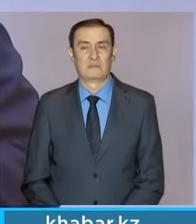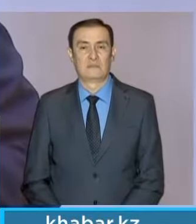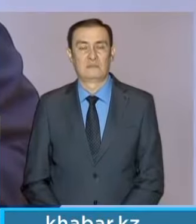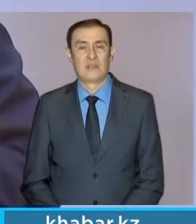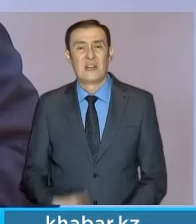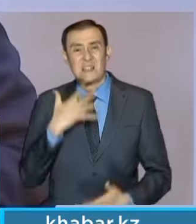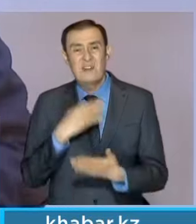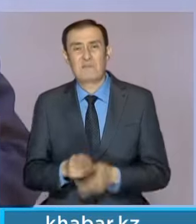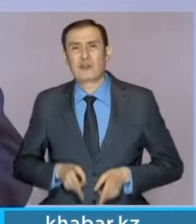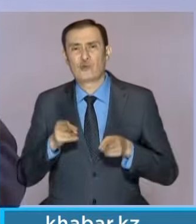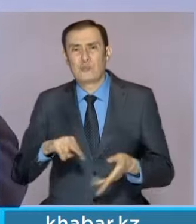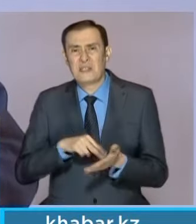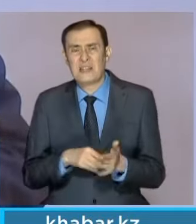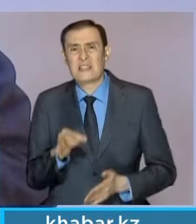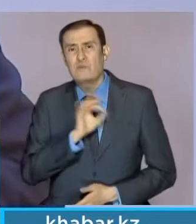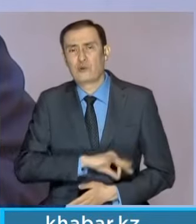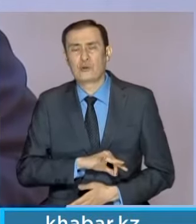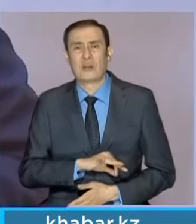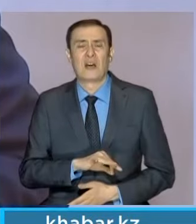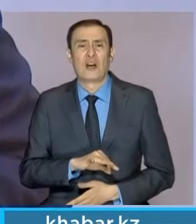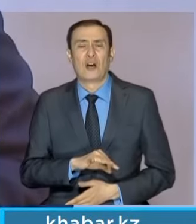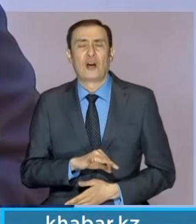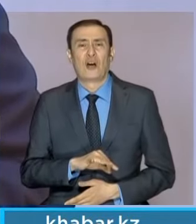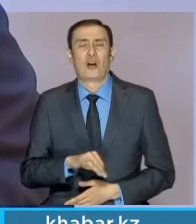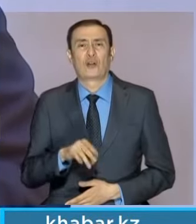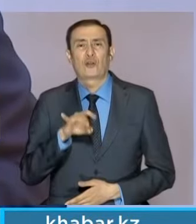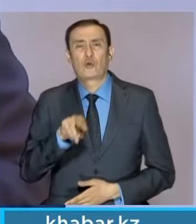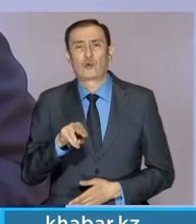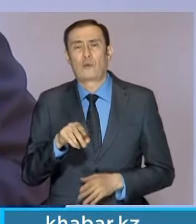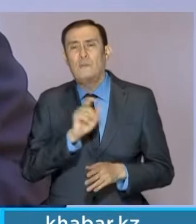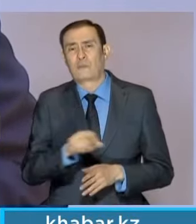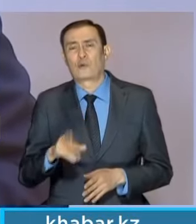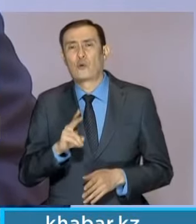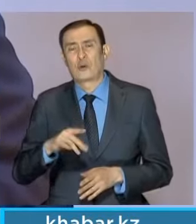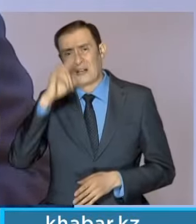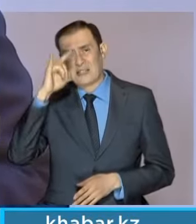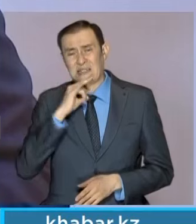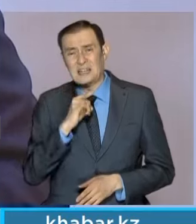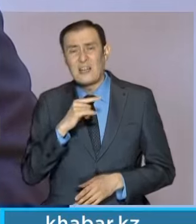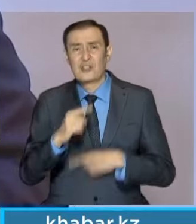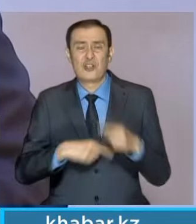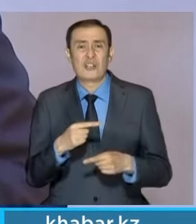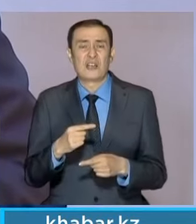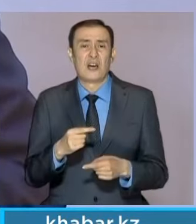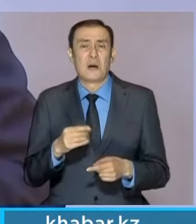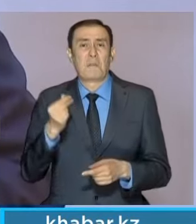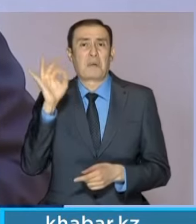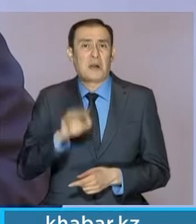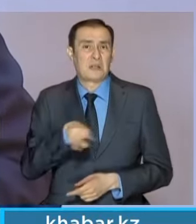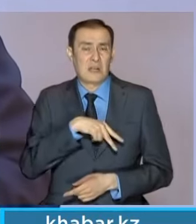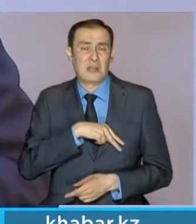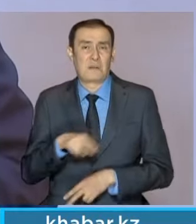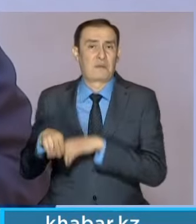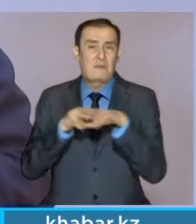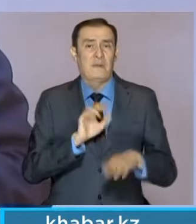В своих преступных целях мошенники используют так называемых дропов из числа граждан Казахстана, которые за определенные проценты